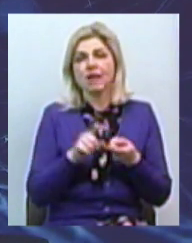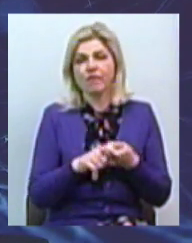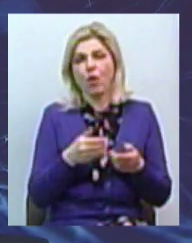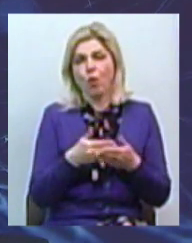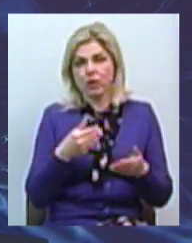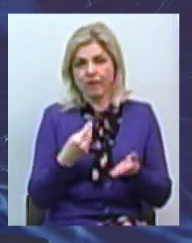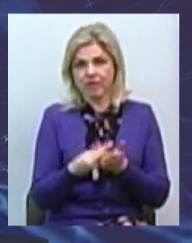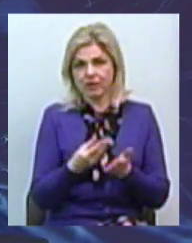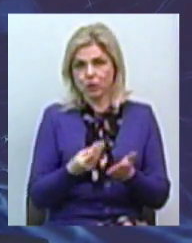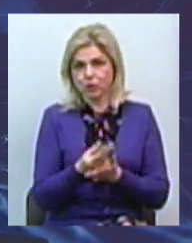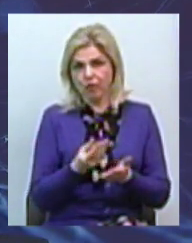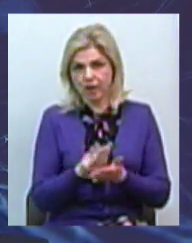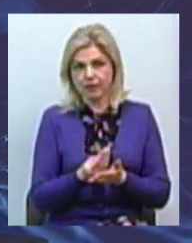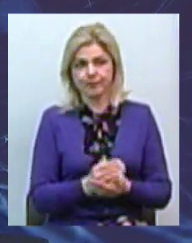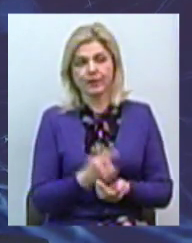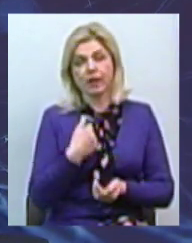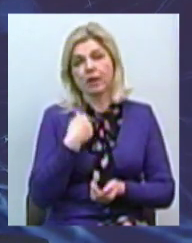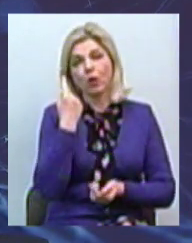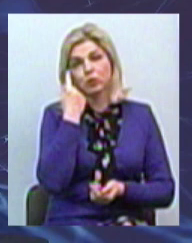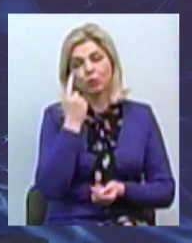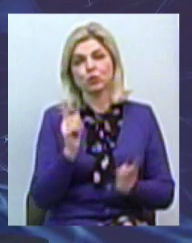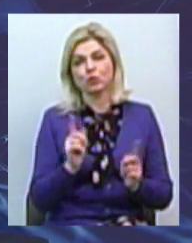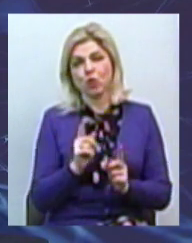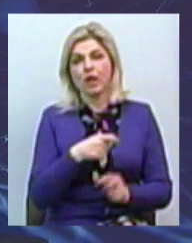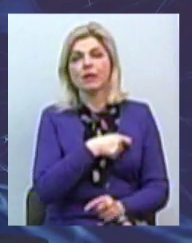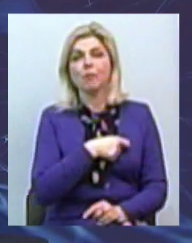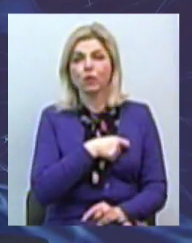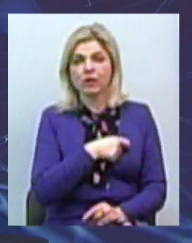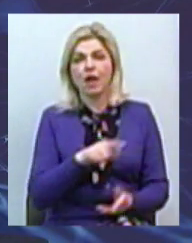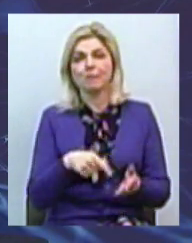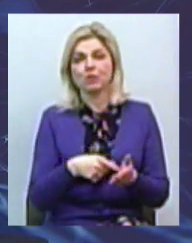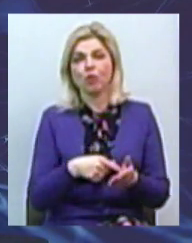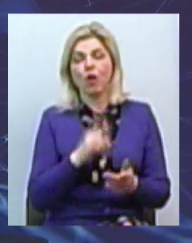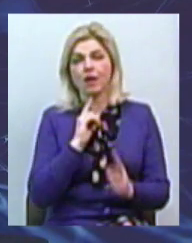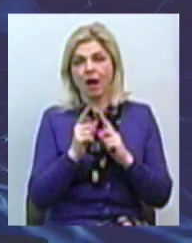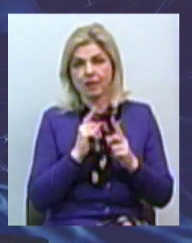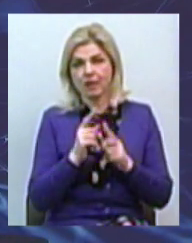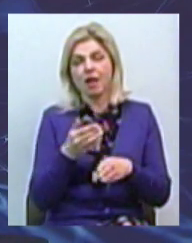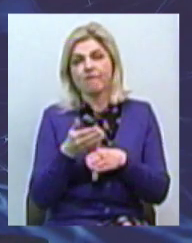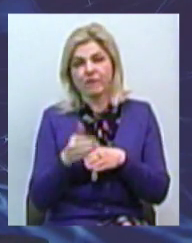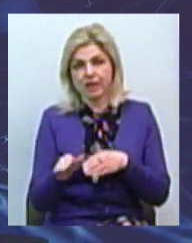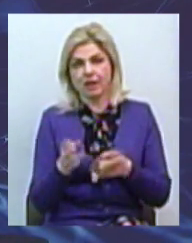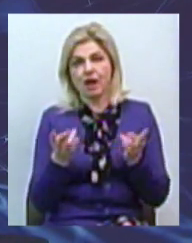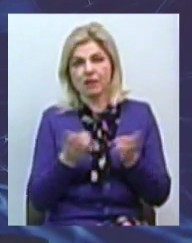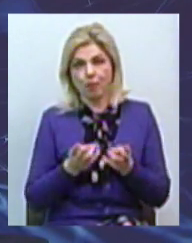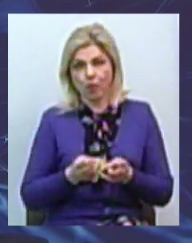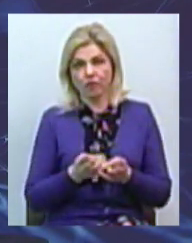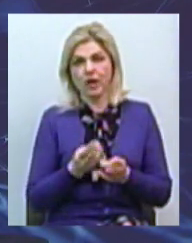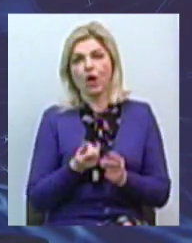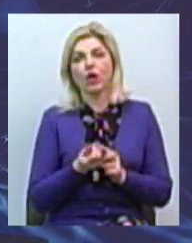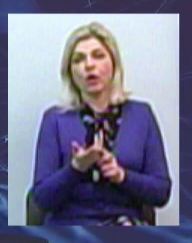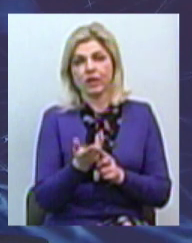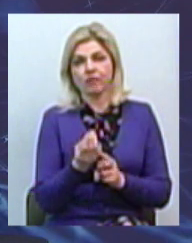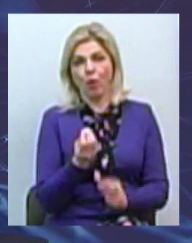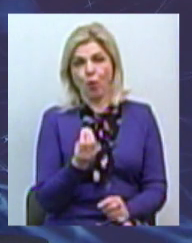І я думаю, що депутати міськради виділять необхідну кількість